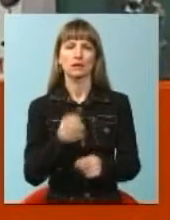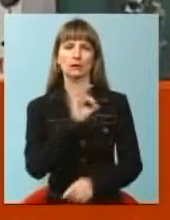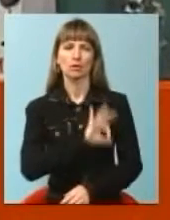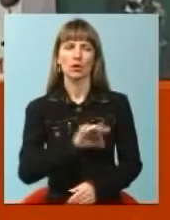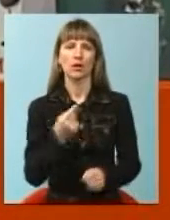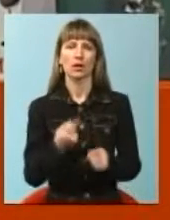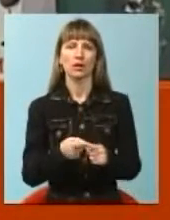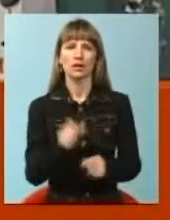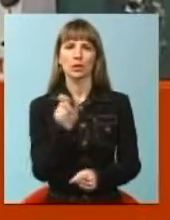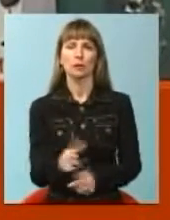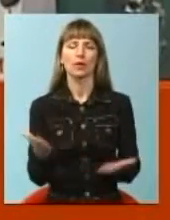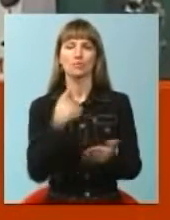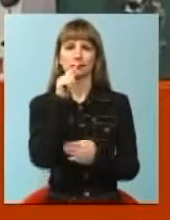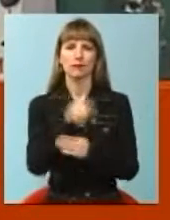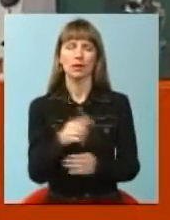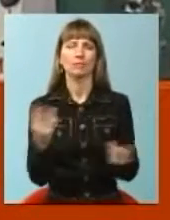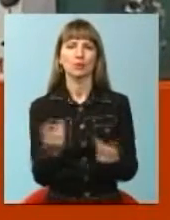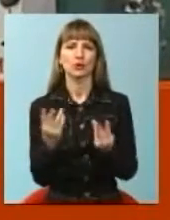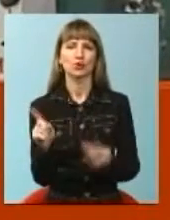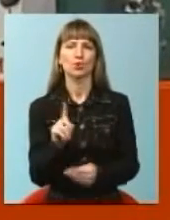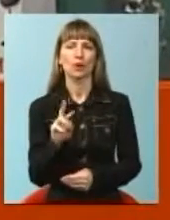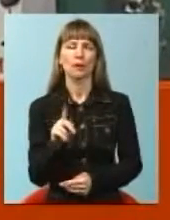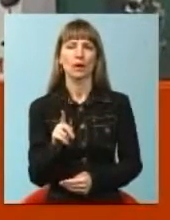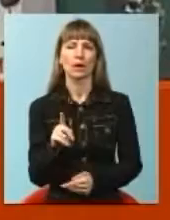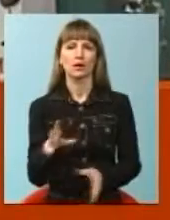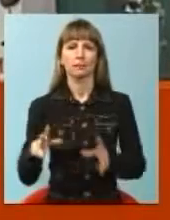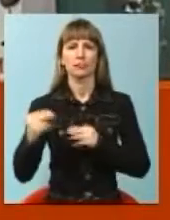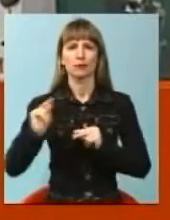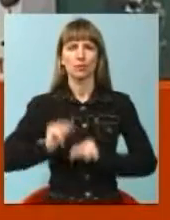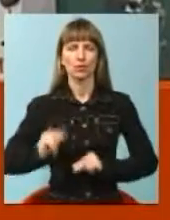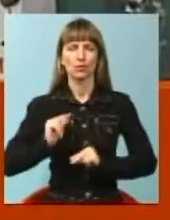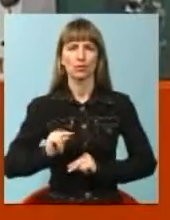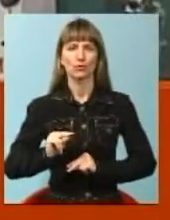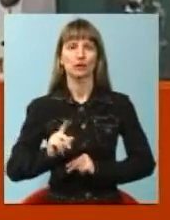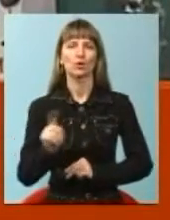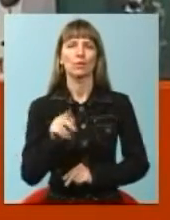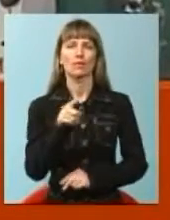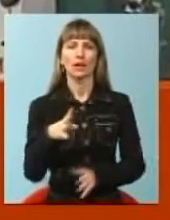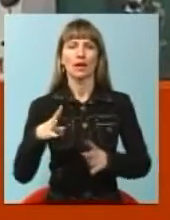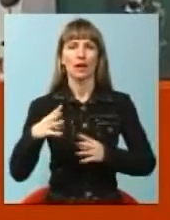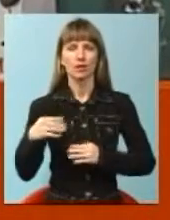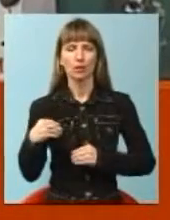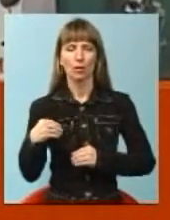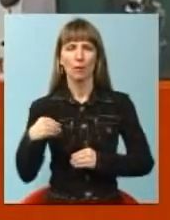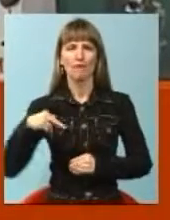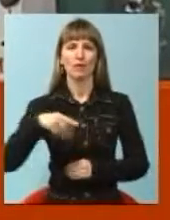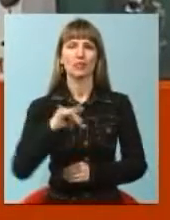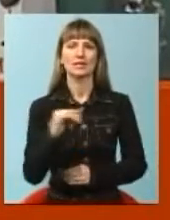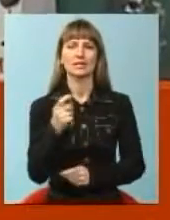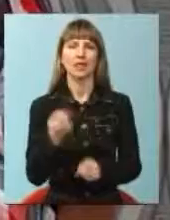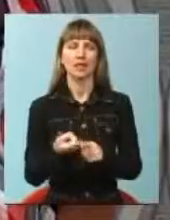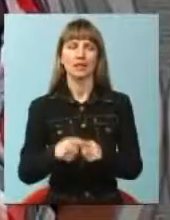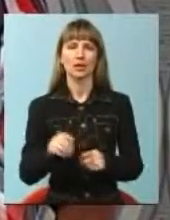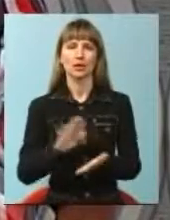тими людьми, які втрапили у пожежу, щоб співпрацьовуючи, щоб вони разом виходили з цієї